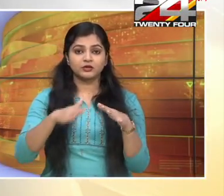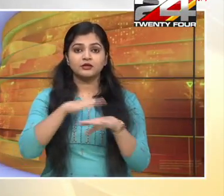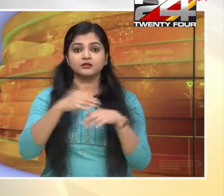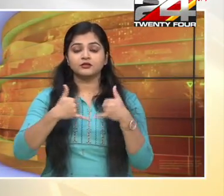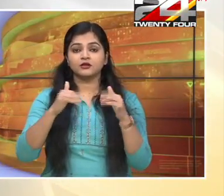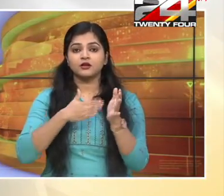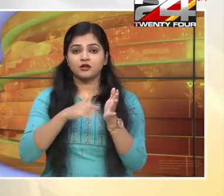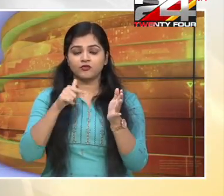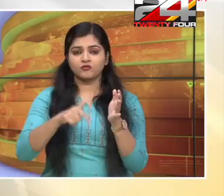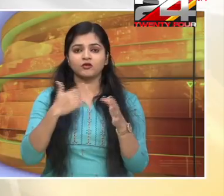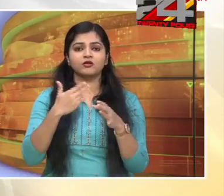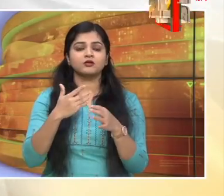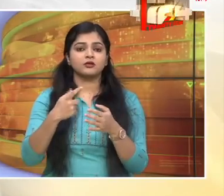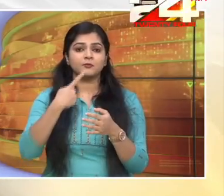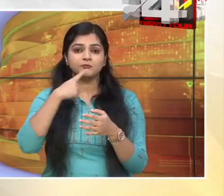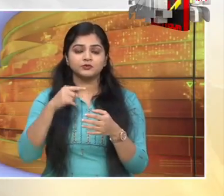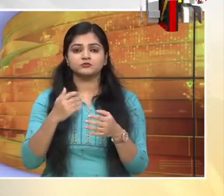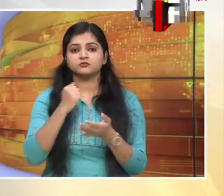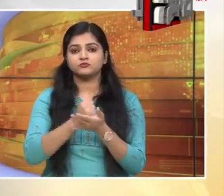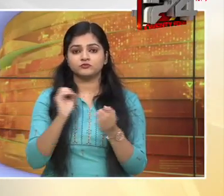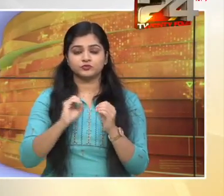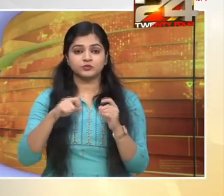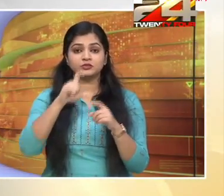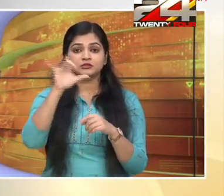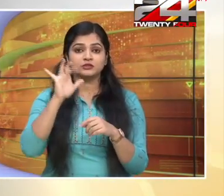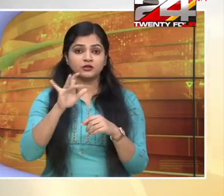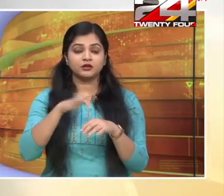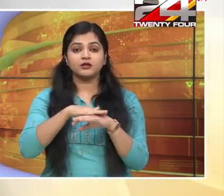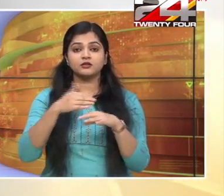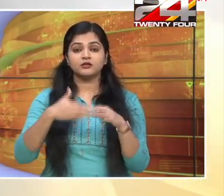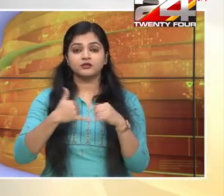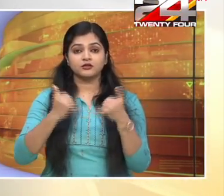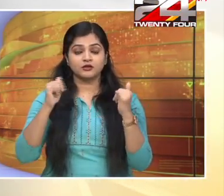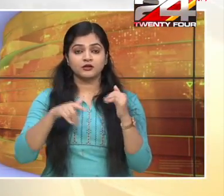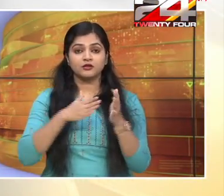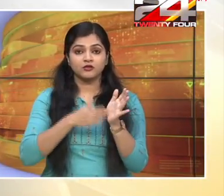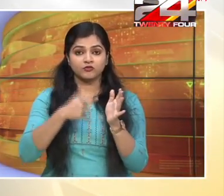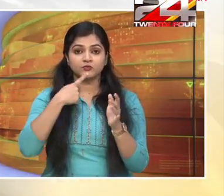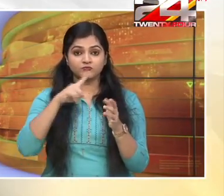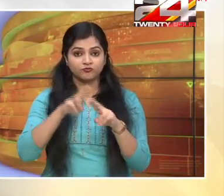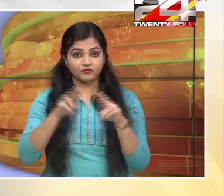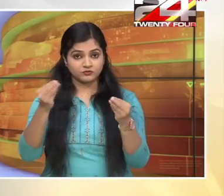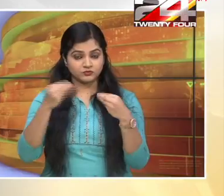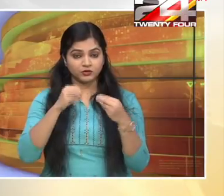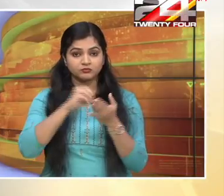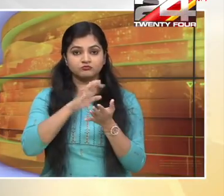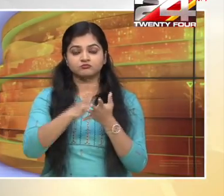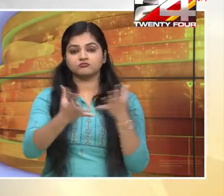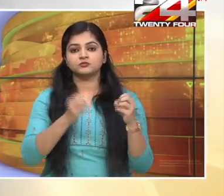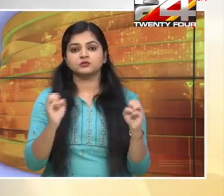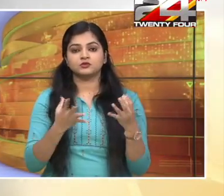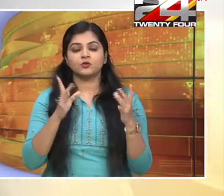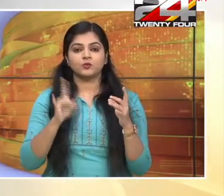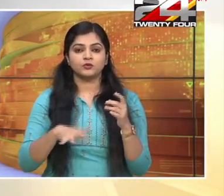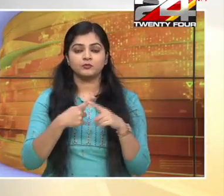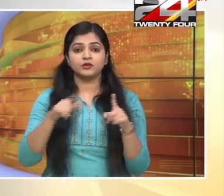റെയിൽവേയുടെ അനുമതി ആവശ്യമില്ല. കേന്ദ്രവും ഇന്ത്യൻ റെയിൽവേയും അന്തിമനുമതി നൽകിയാലേ ഭൂമി ഏറ്റെടുക്കൽ നടപടികൾ തുടങ്ങാൻ കഴിയൂ. എന്നാൽ സംസ്ഥാന